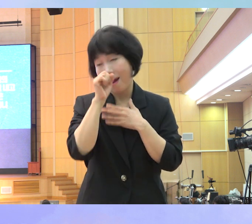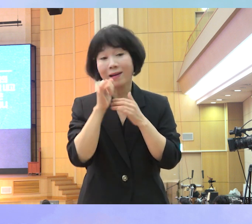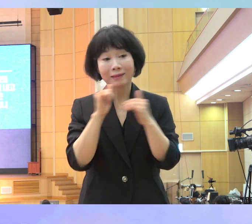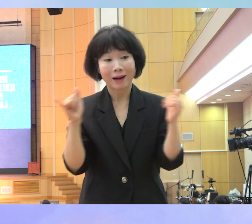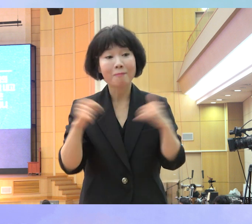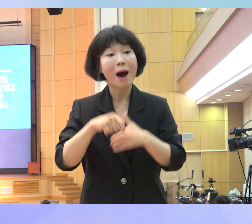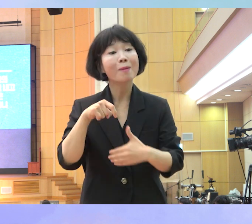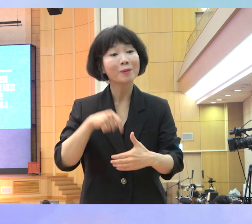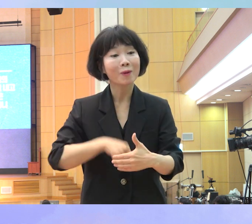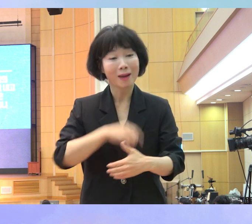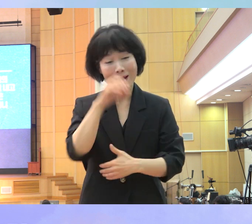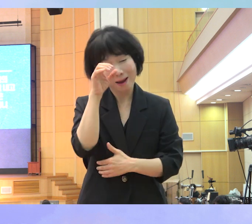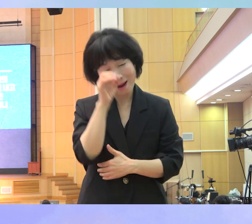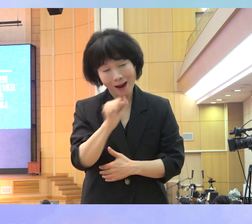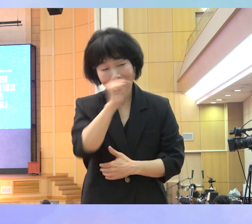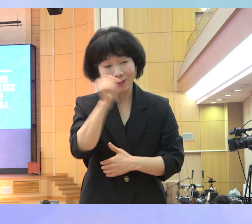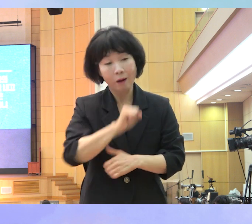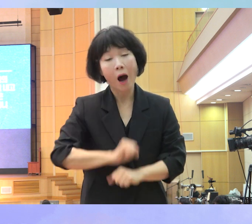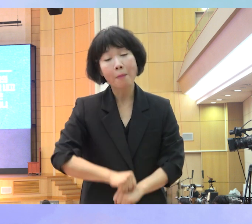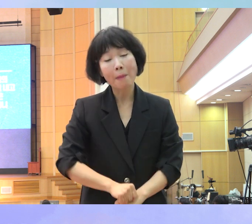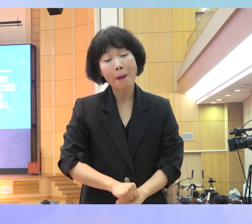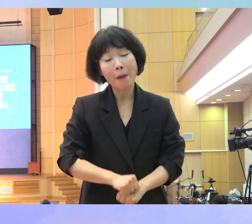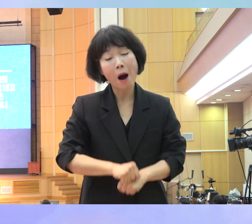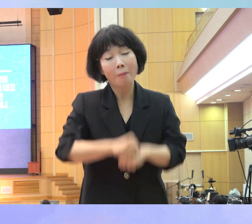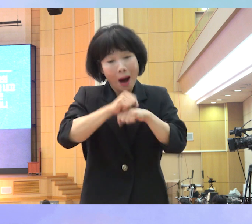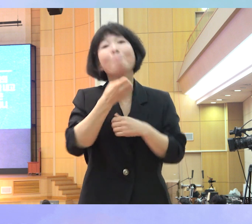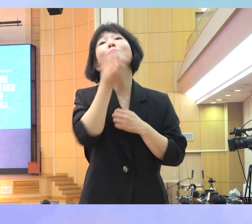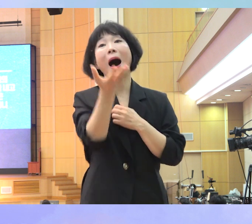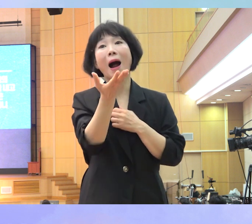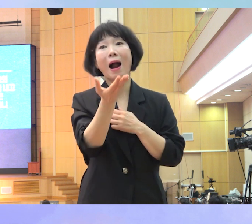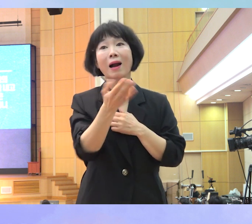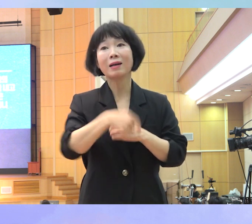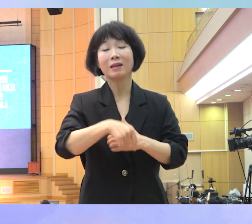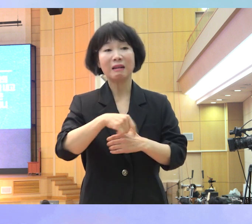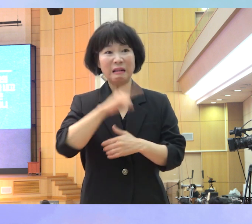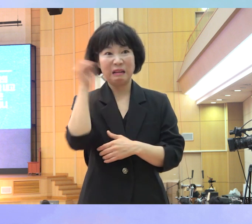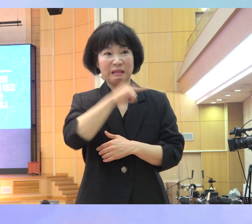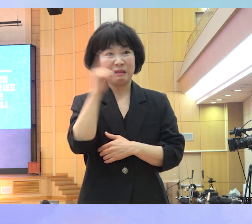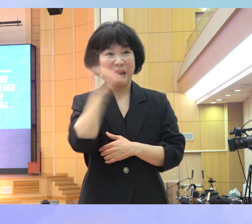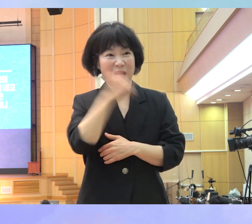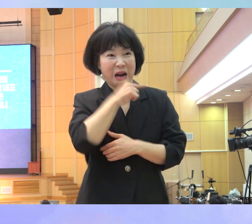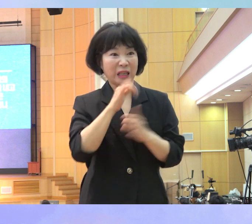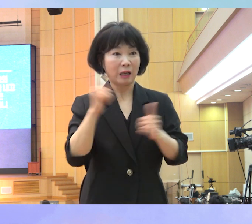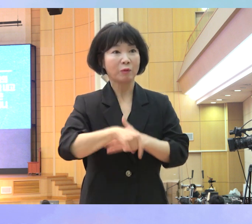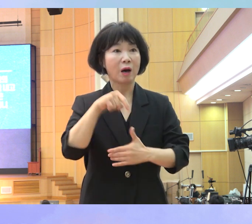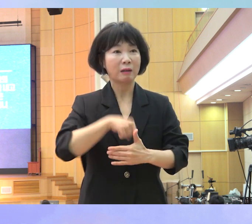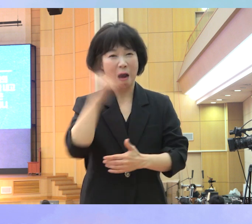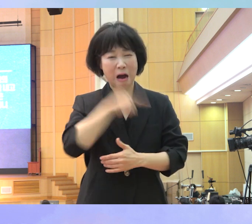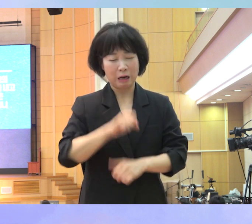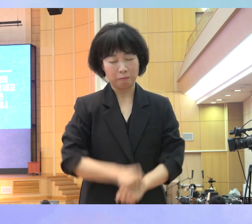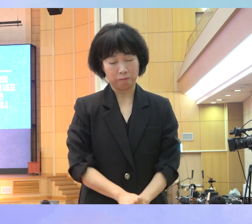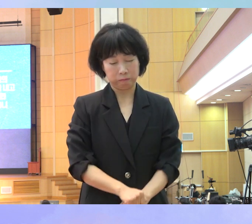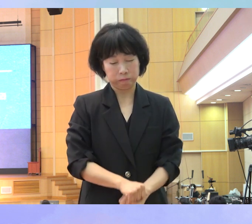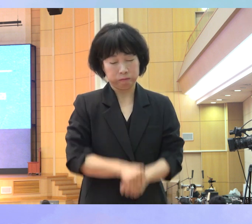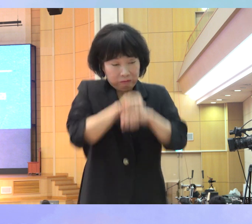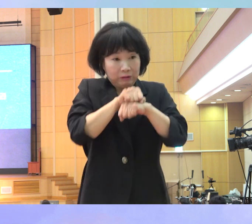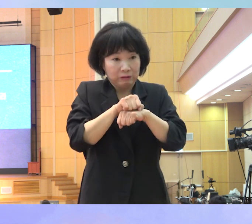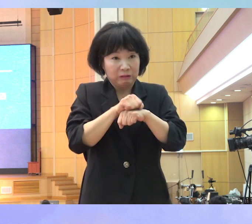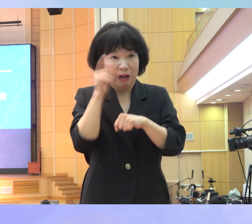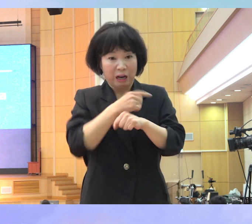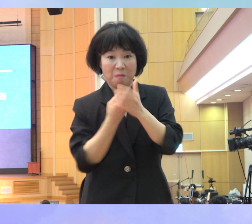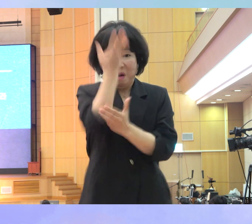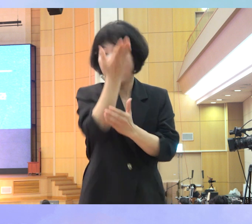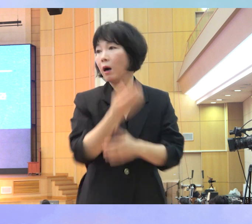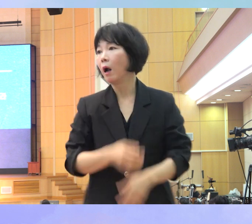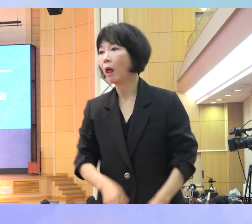선에서 무엇을 내고? 선을 내고, 악한 자는 그 쌓은 악에서 뭐를 내나니? 악을 내는 거예요. 선한